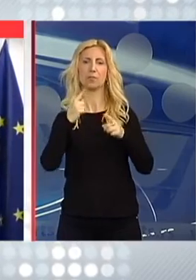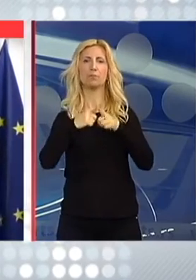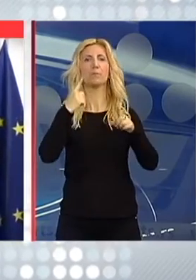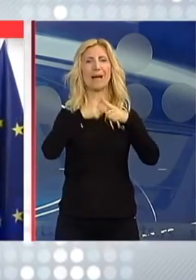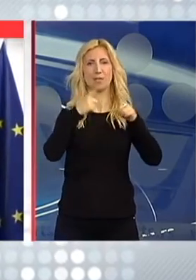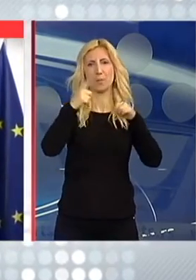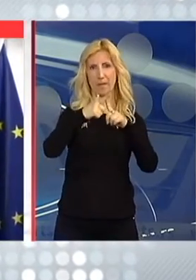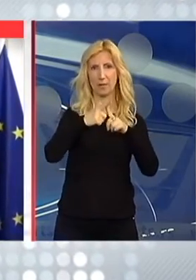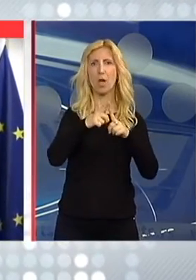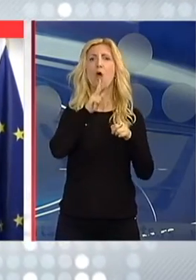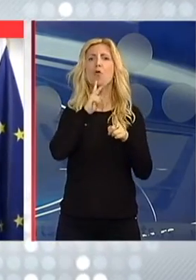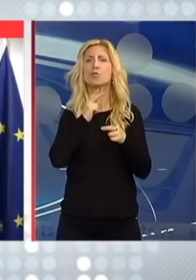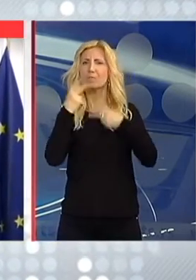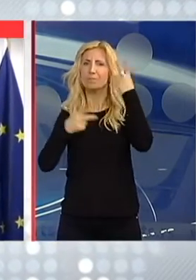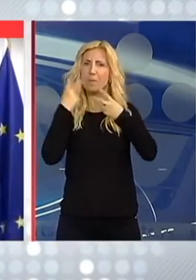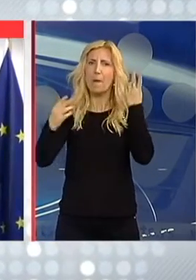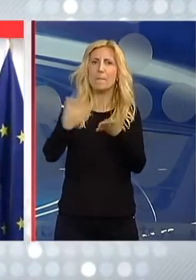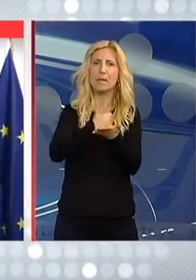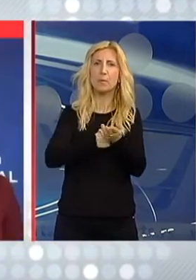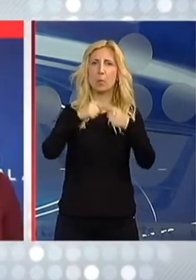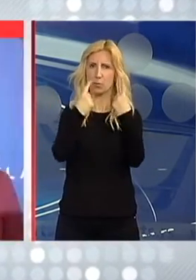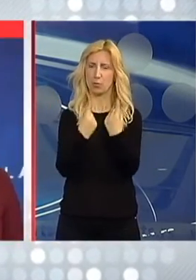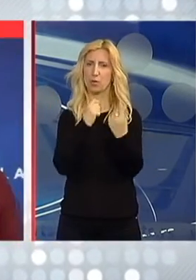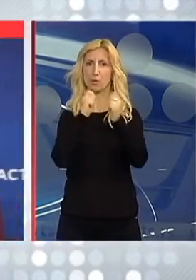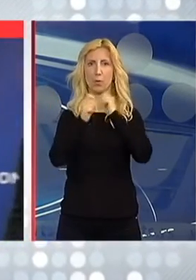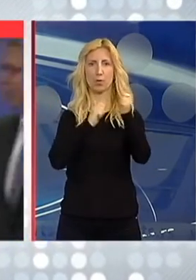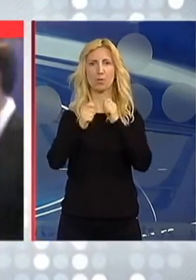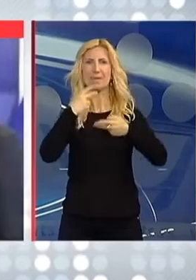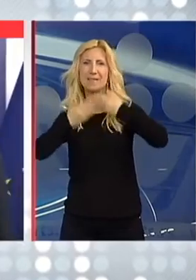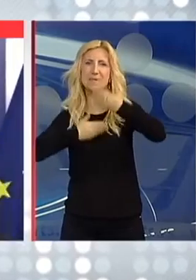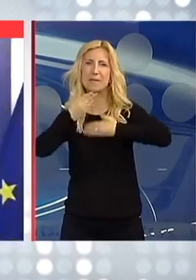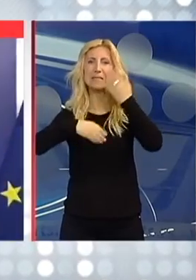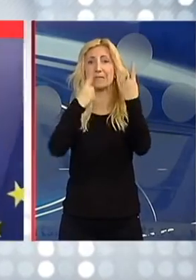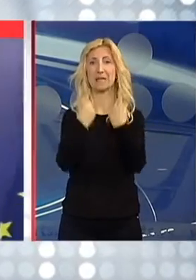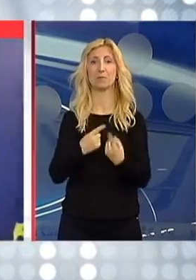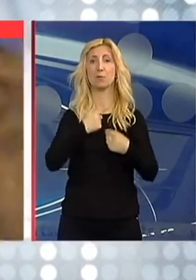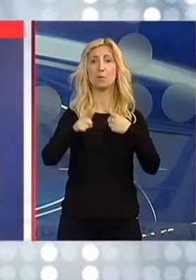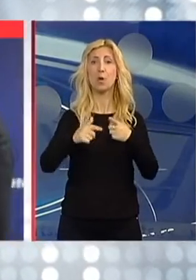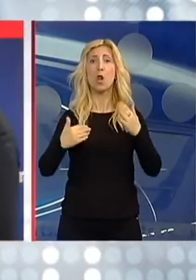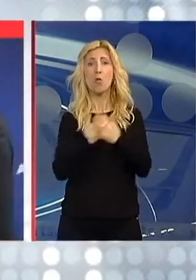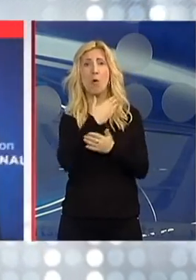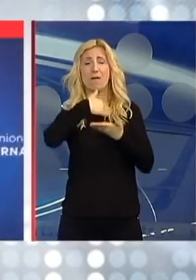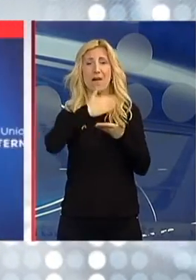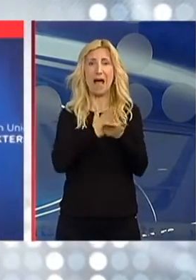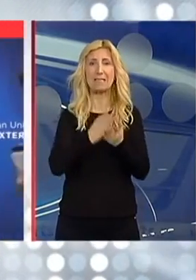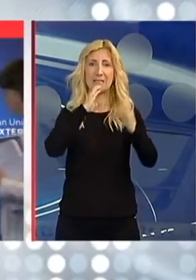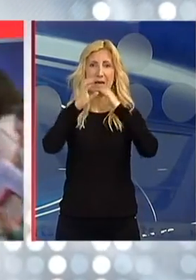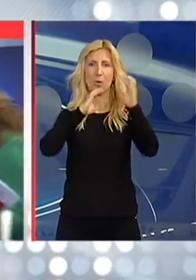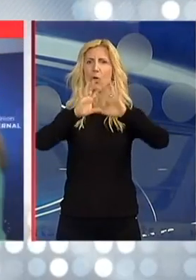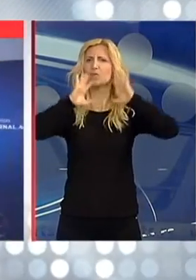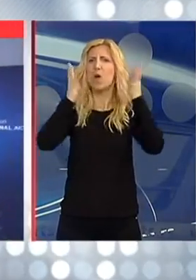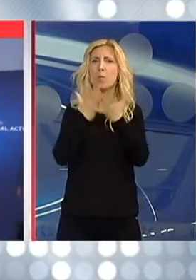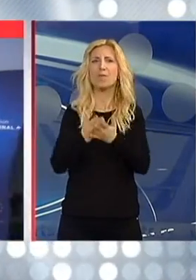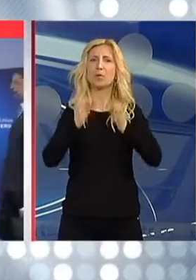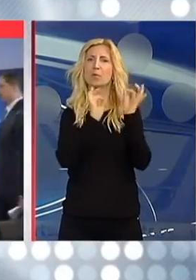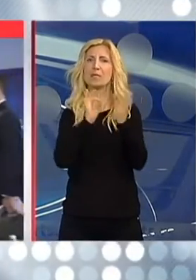Hašim Tači, koji će razmatrati primjenu postojećih sporazuma i razmeniti stavove povodom nove faze dijaloga o